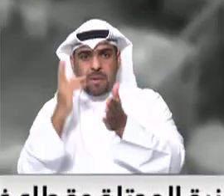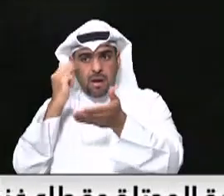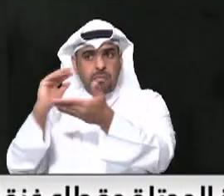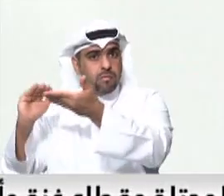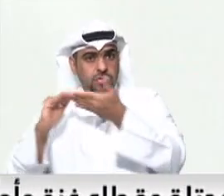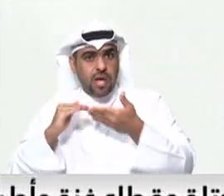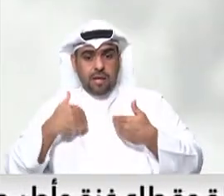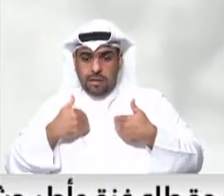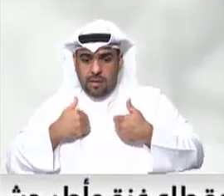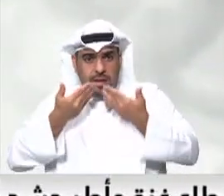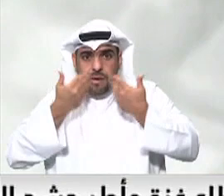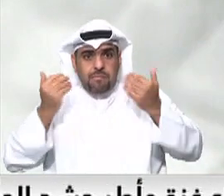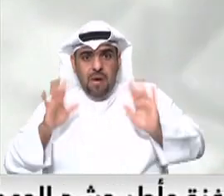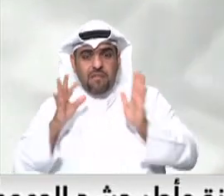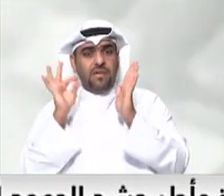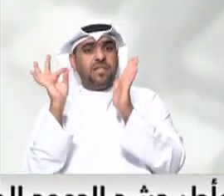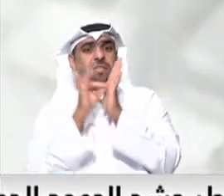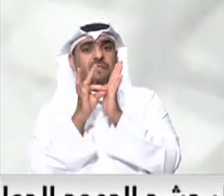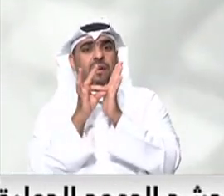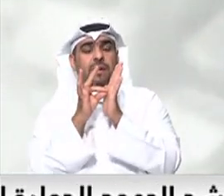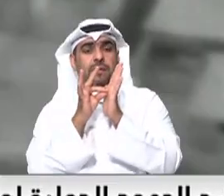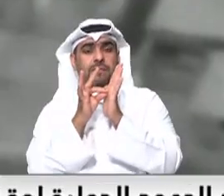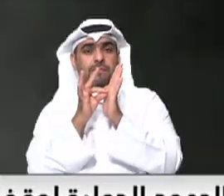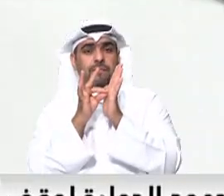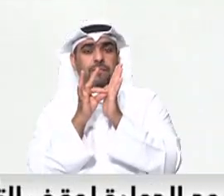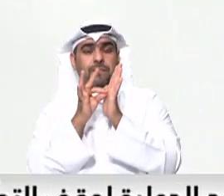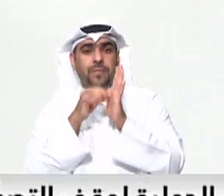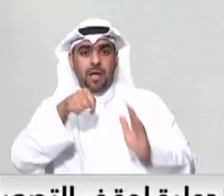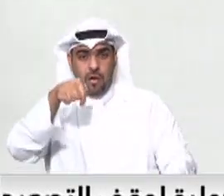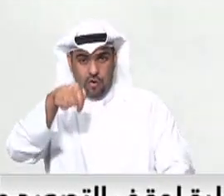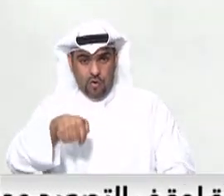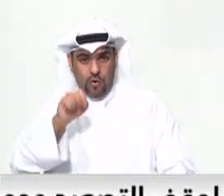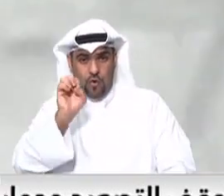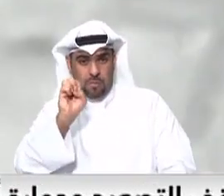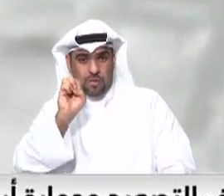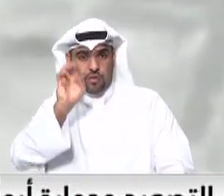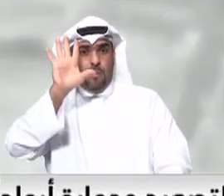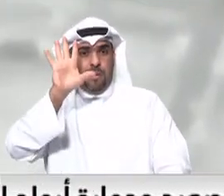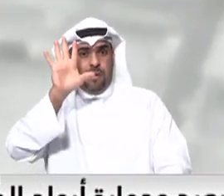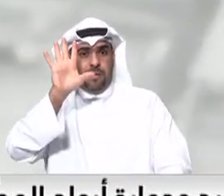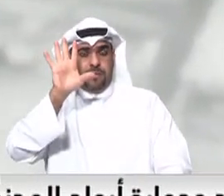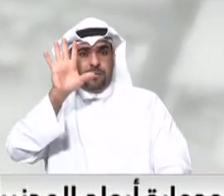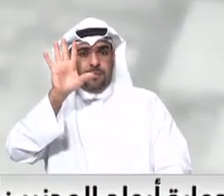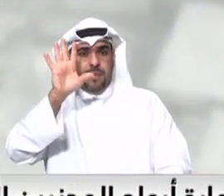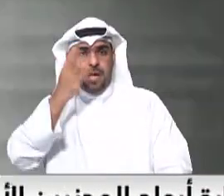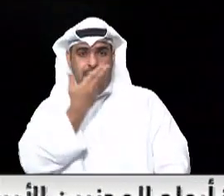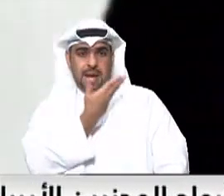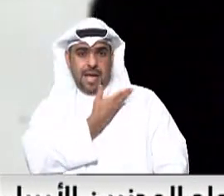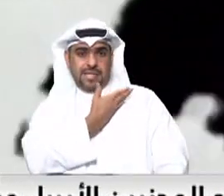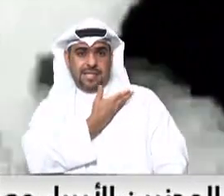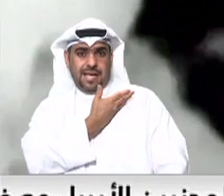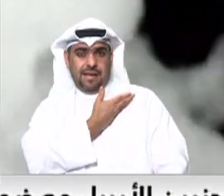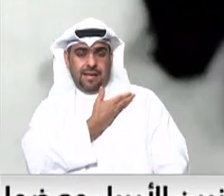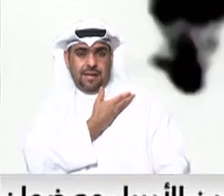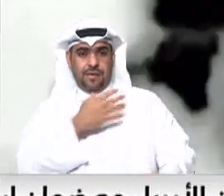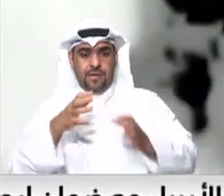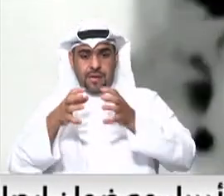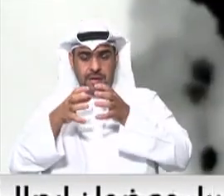أنه خلال جولة قمنا بها صباح هذا اليوم وجدنا بأن فرق